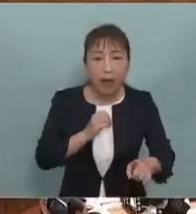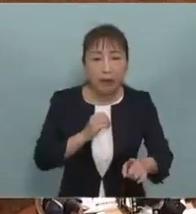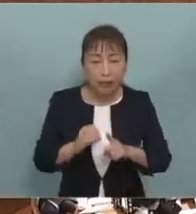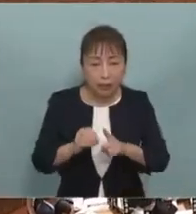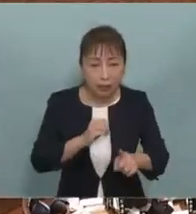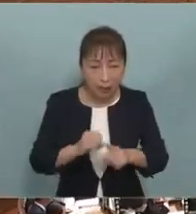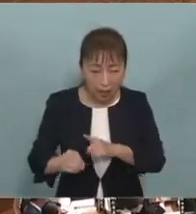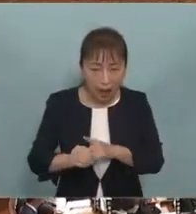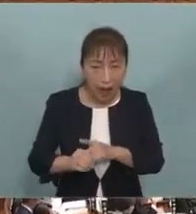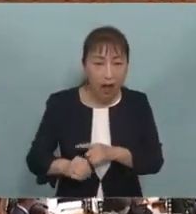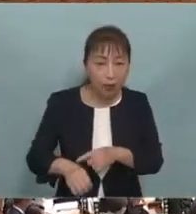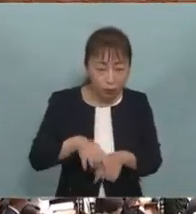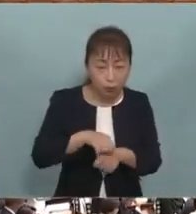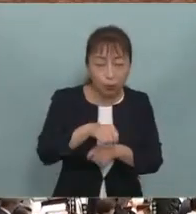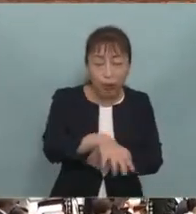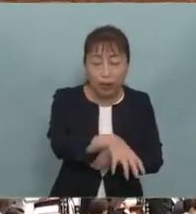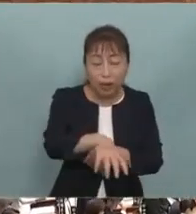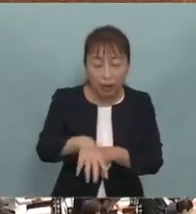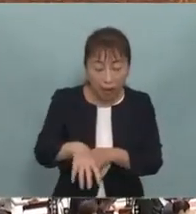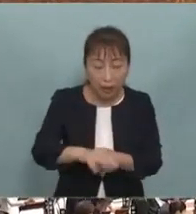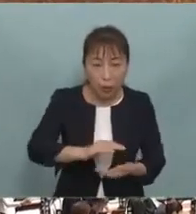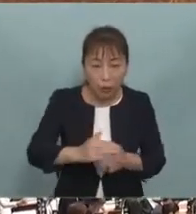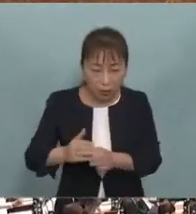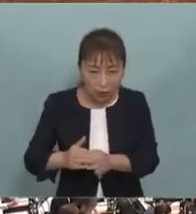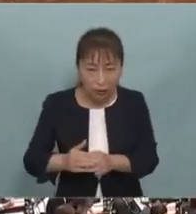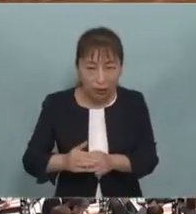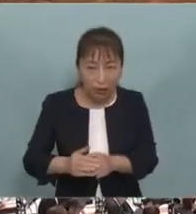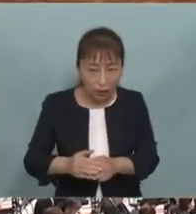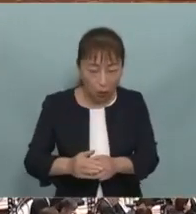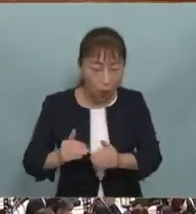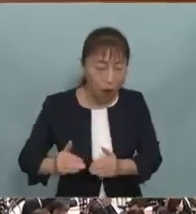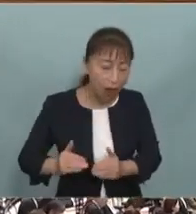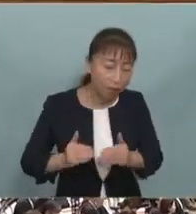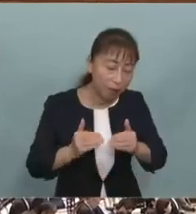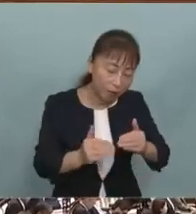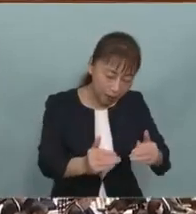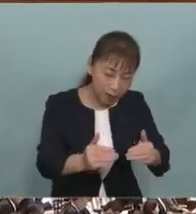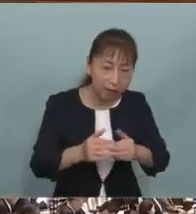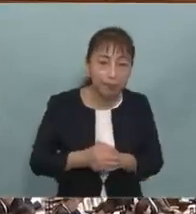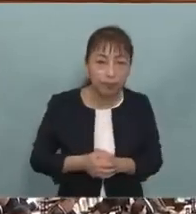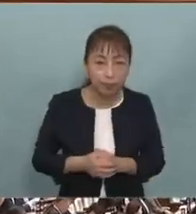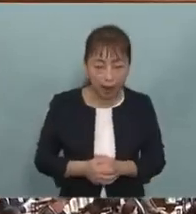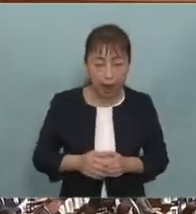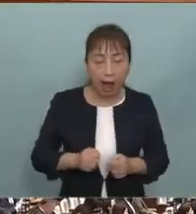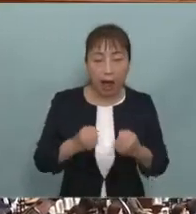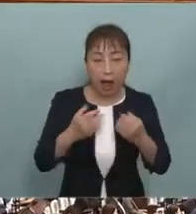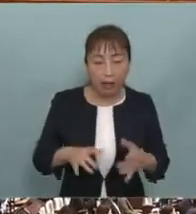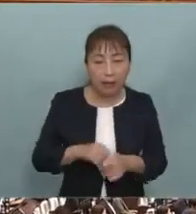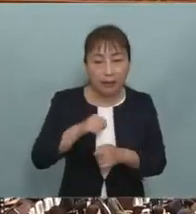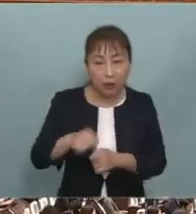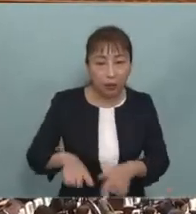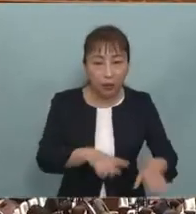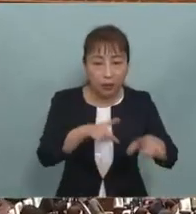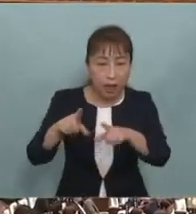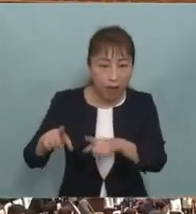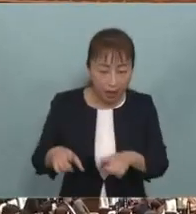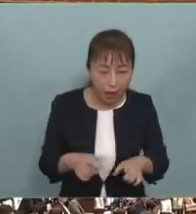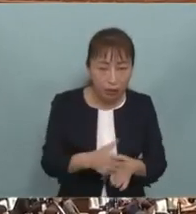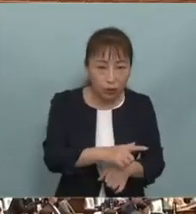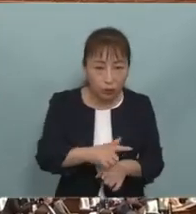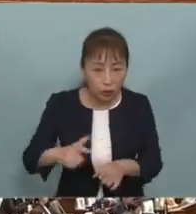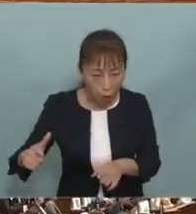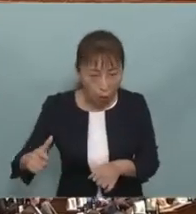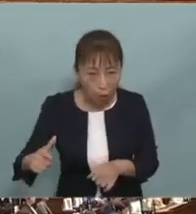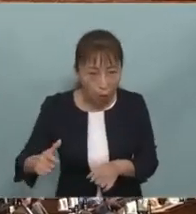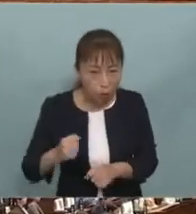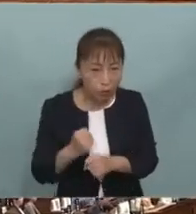構実現会議を発展させ新しい地方経生活環境創生本部を創設し